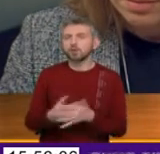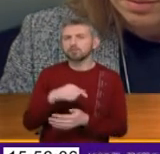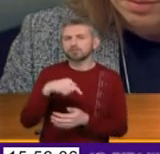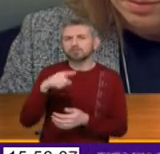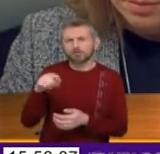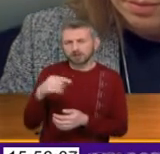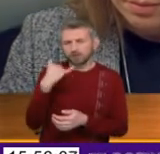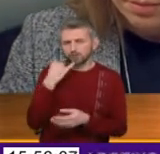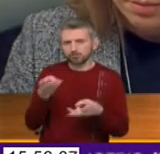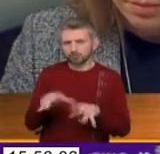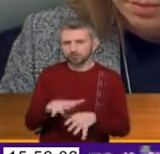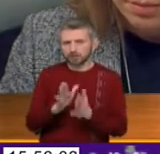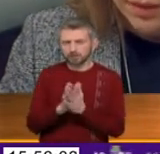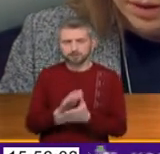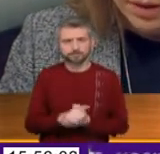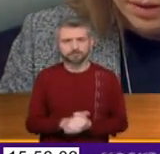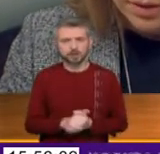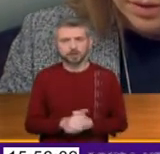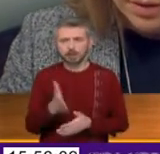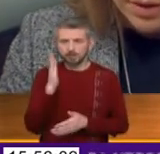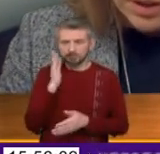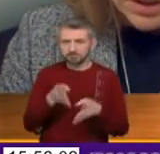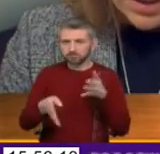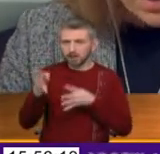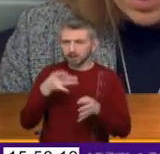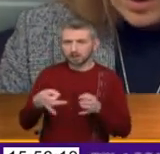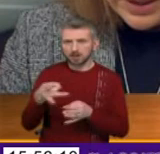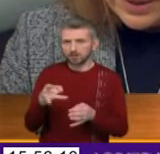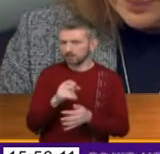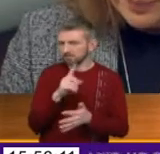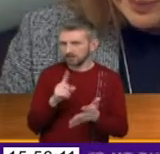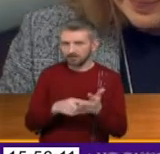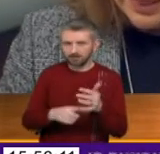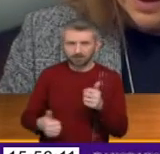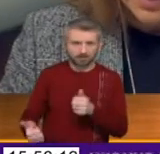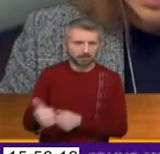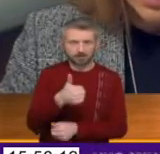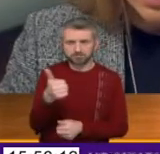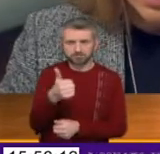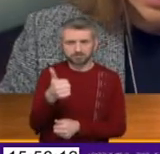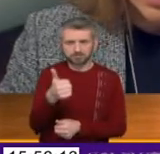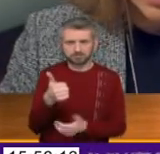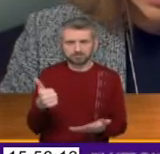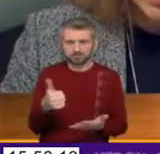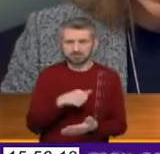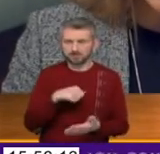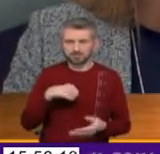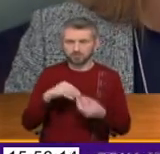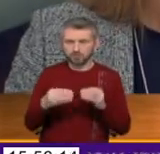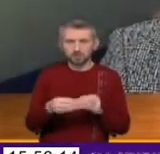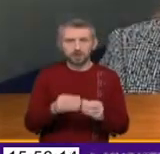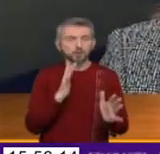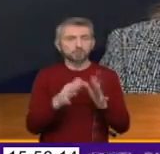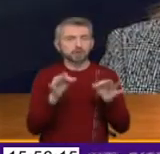обов'язково. Прошу, пані Наталія. В спальних районах питання, яке одне з топ головних і найпроблемніших.